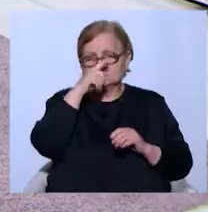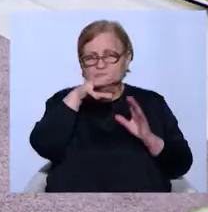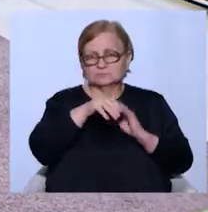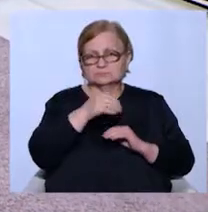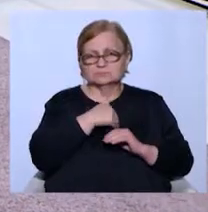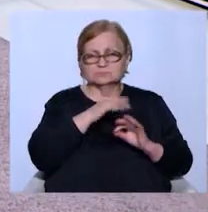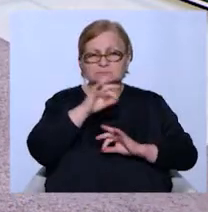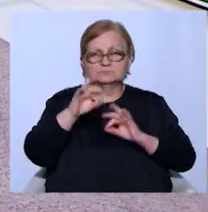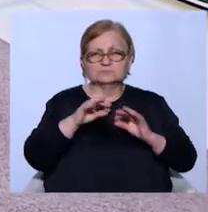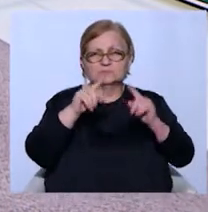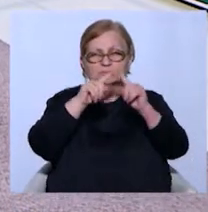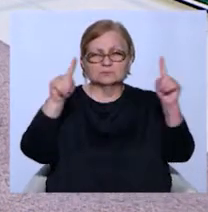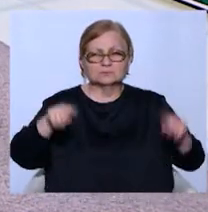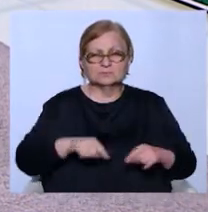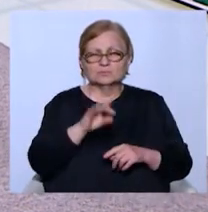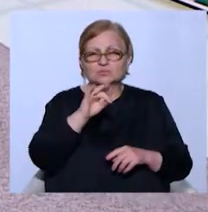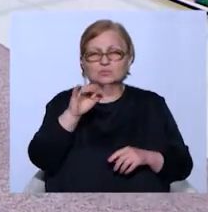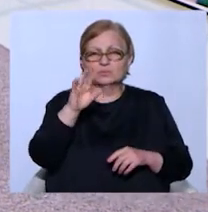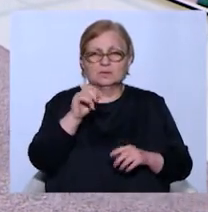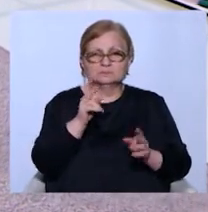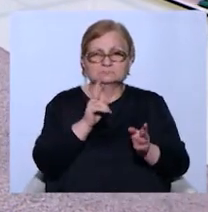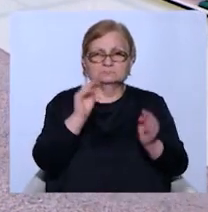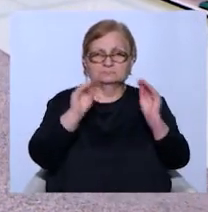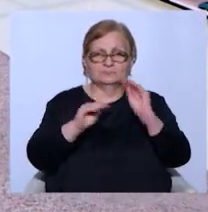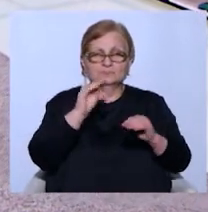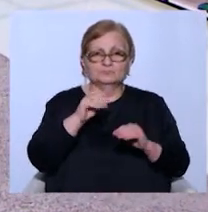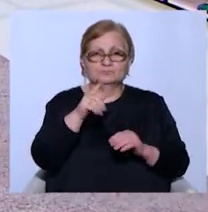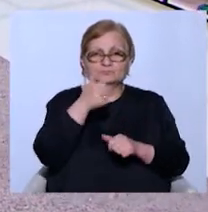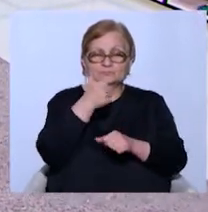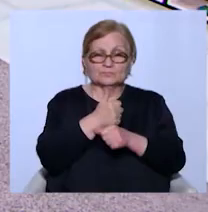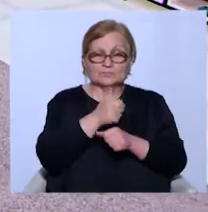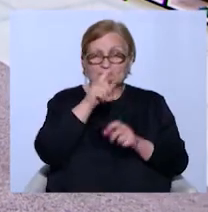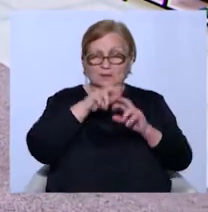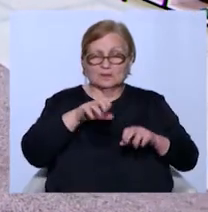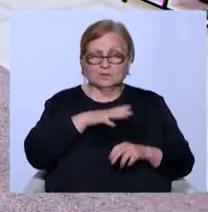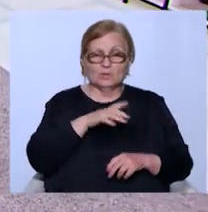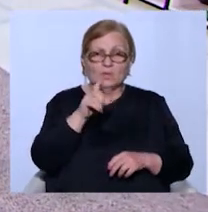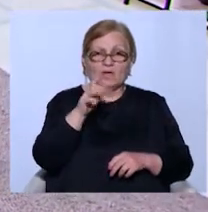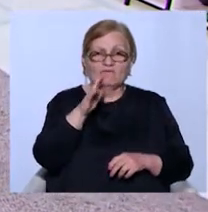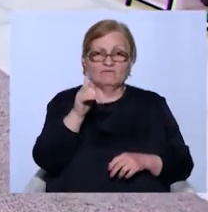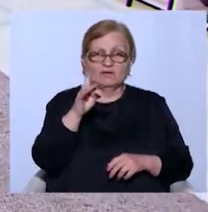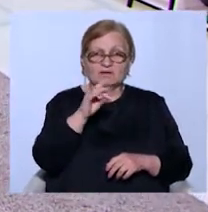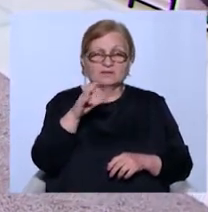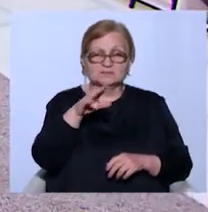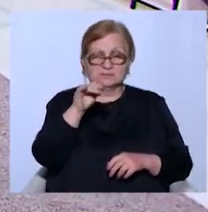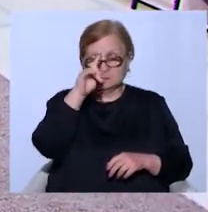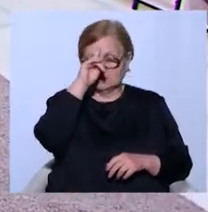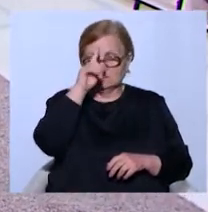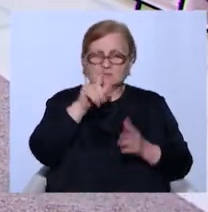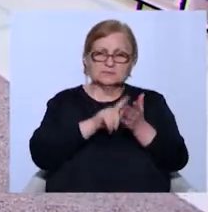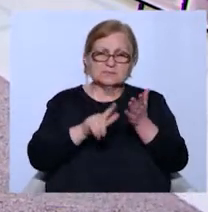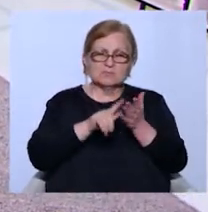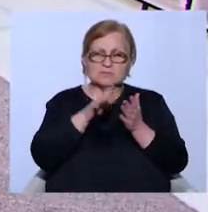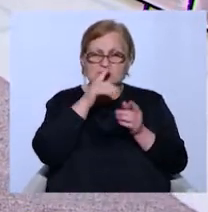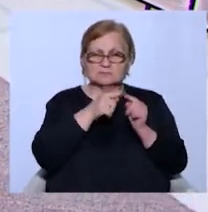შეედგინათ ინდოეთზე. ესეთი პროექტის ლიდერი იყო ჯორჯ ევერესტი. შემდეგ 70 წლის განმავლობაში პროექტს